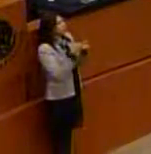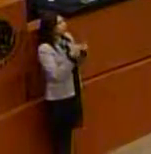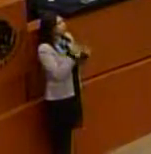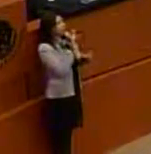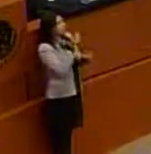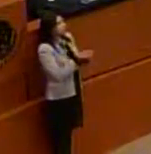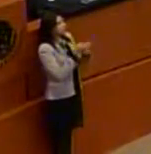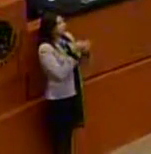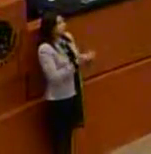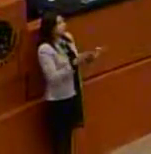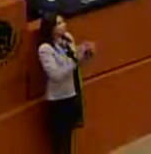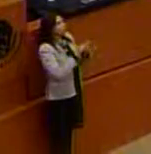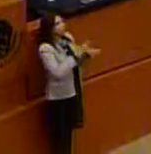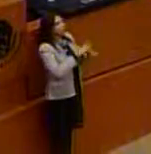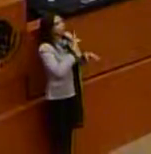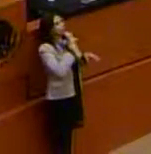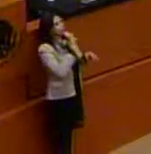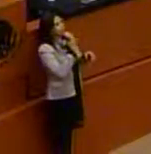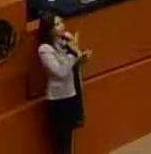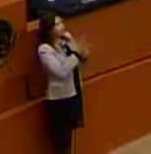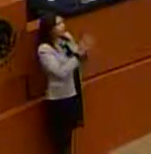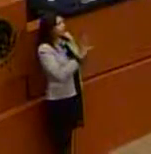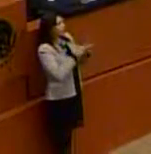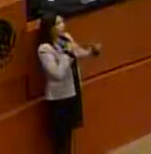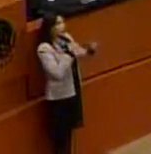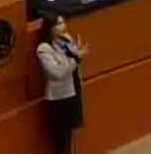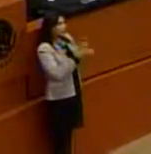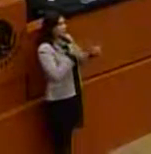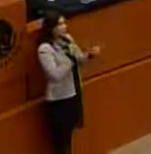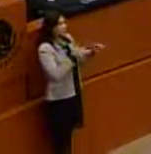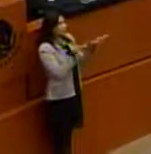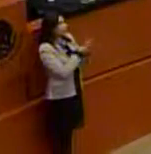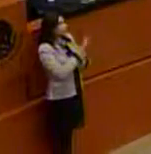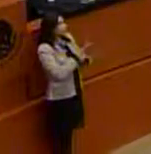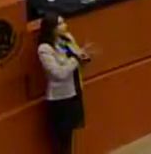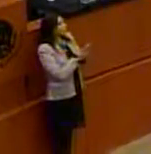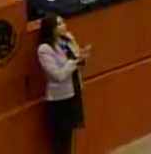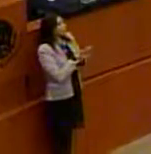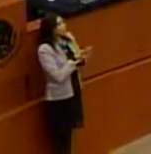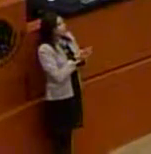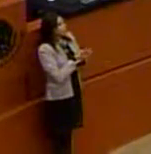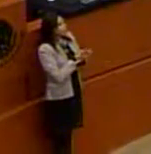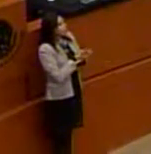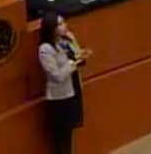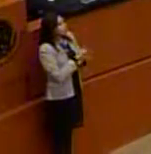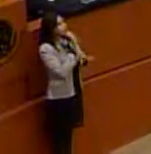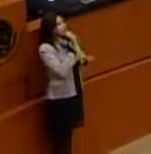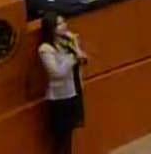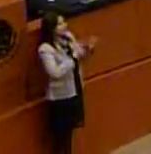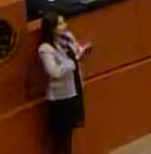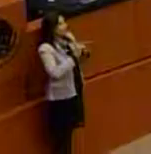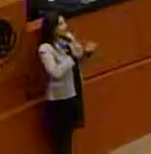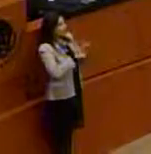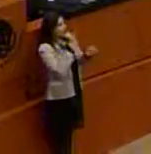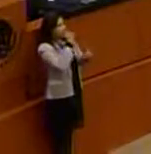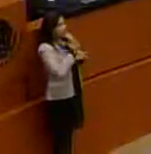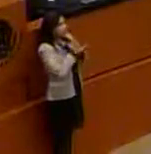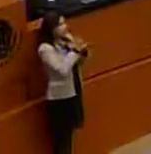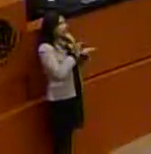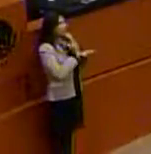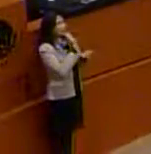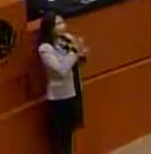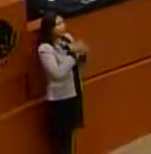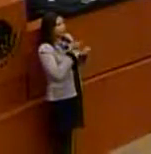productif que le travail qui avait pour but d'obtenir une récompense. Slide. De donner un revenu à une personne